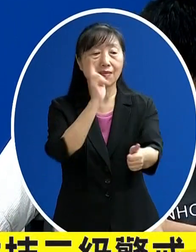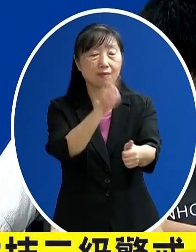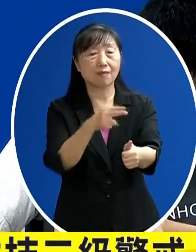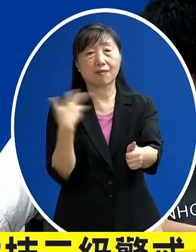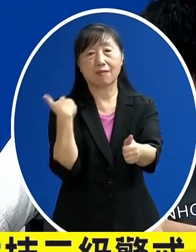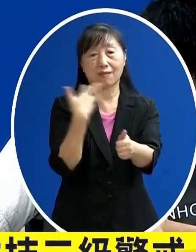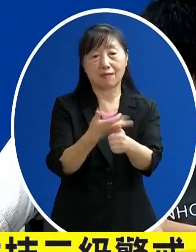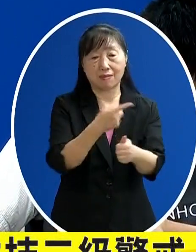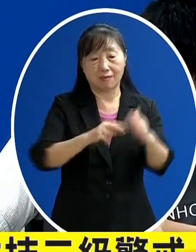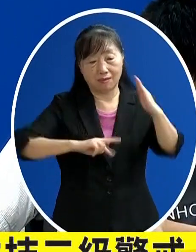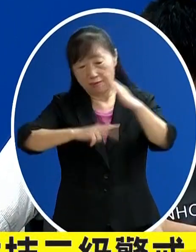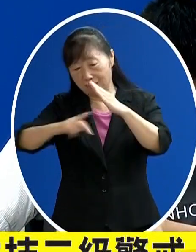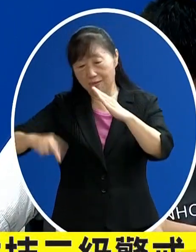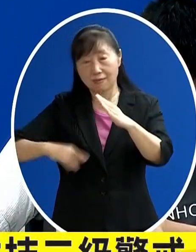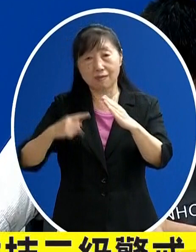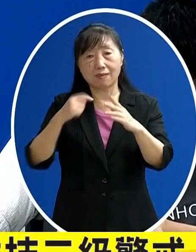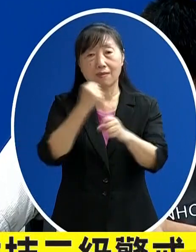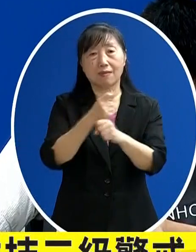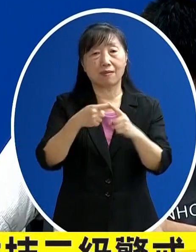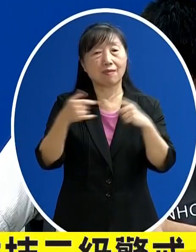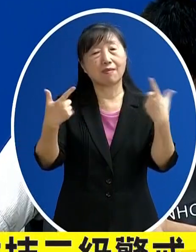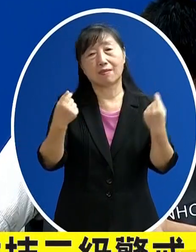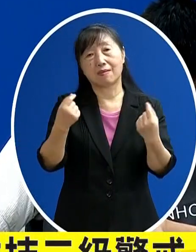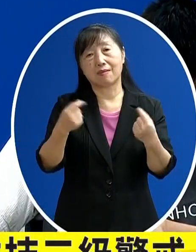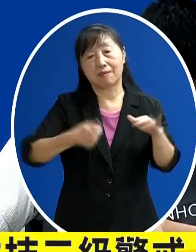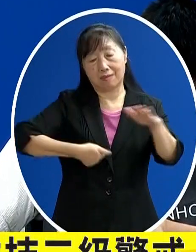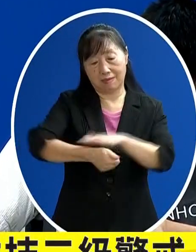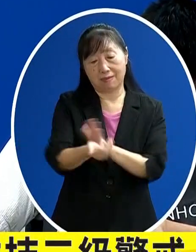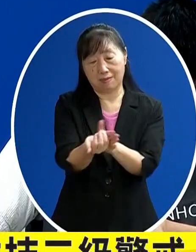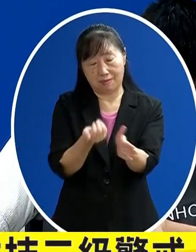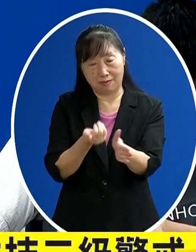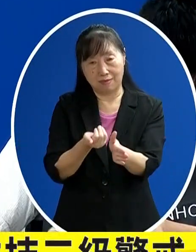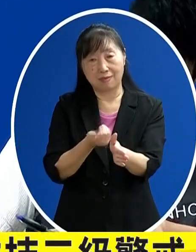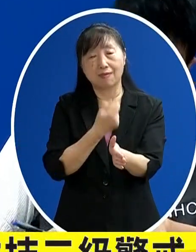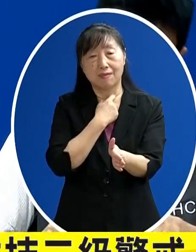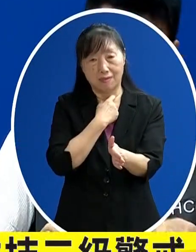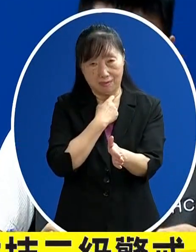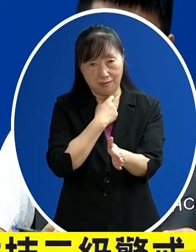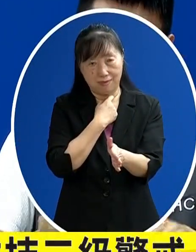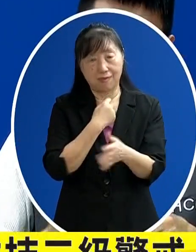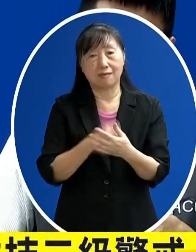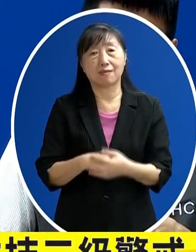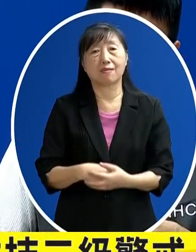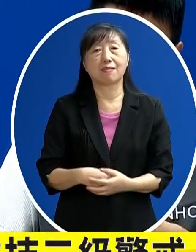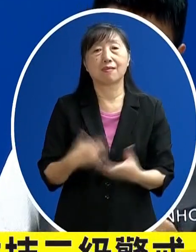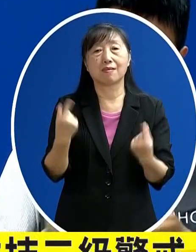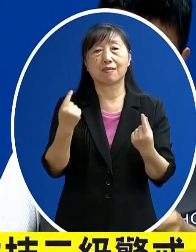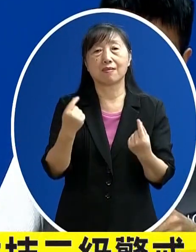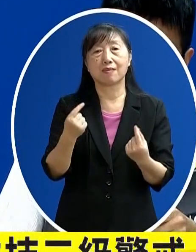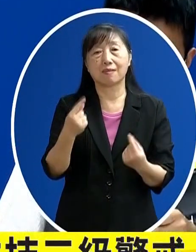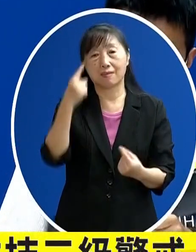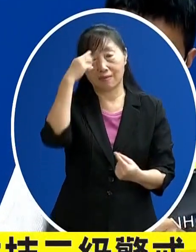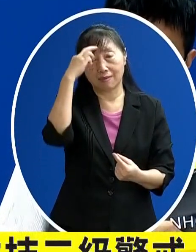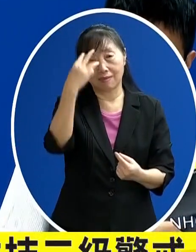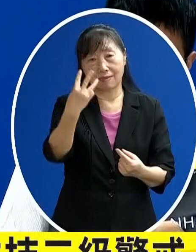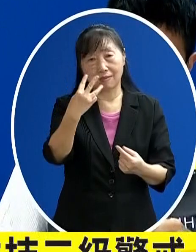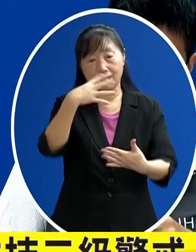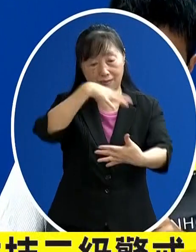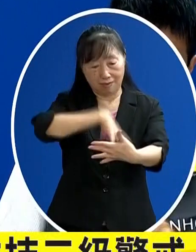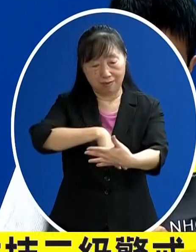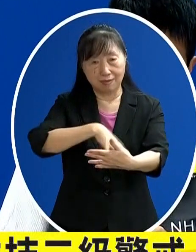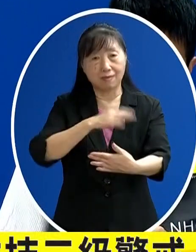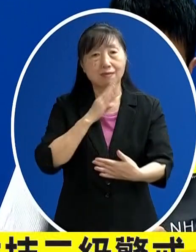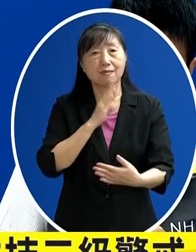装潢的工作人员，必须付进场之前呢，他必须要有付这个3天之内